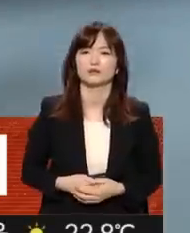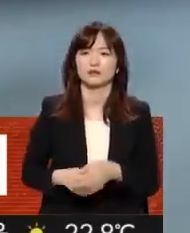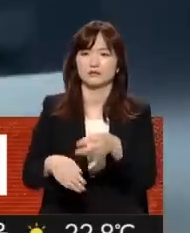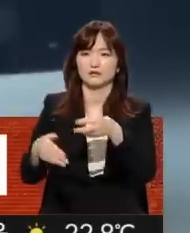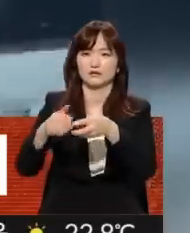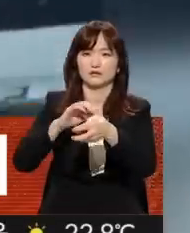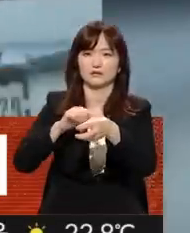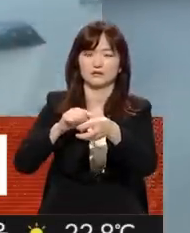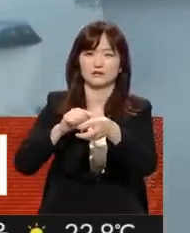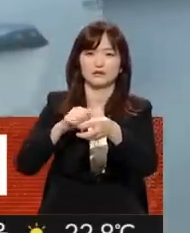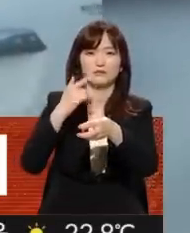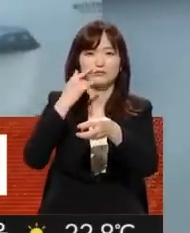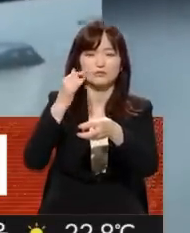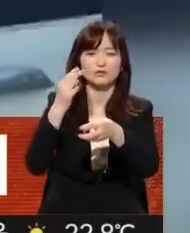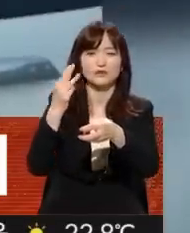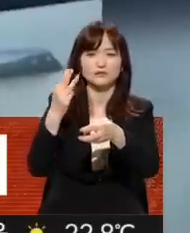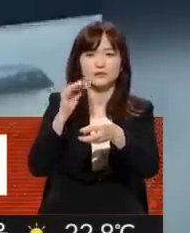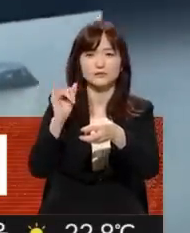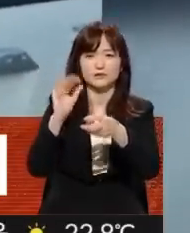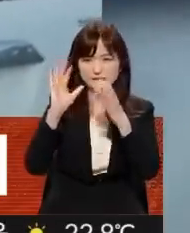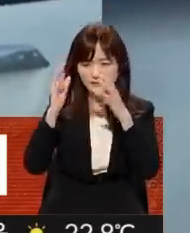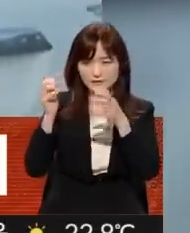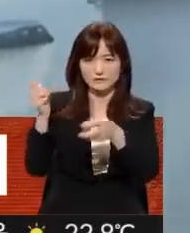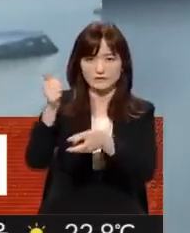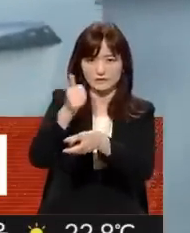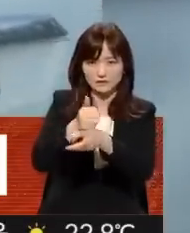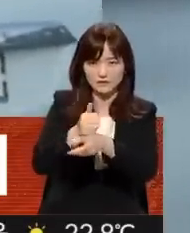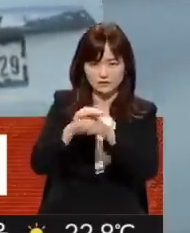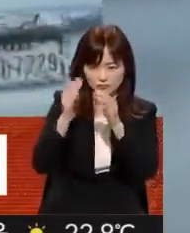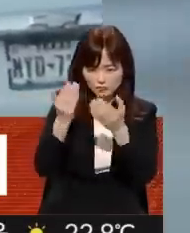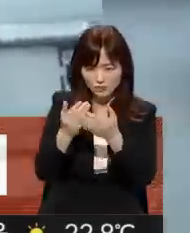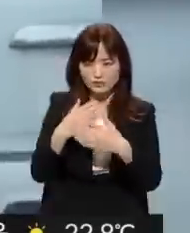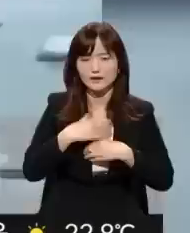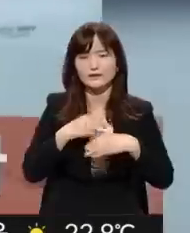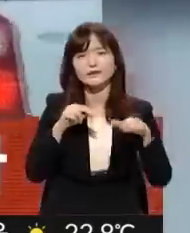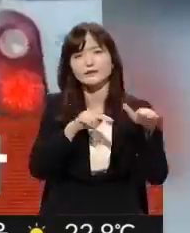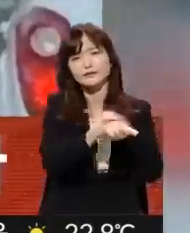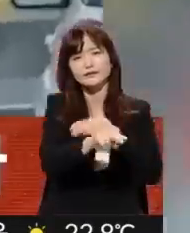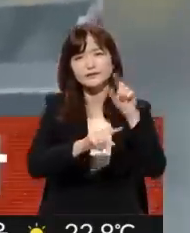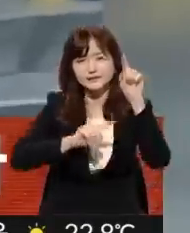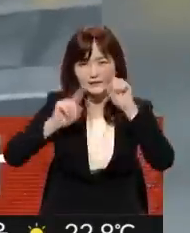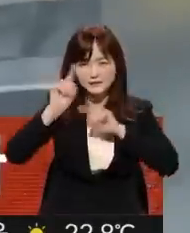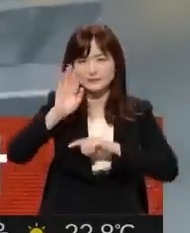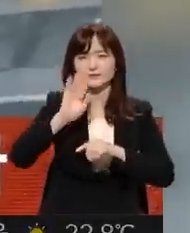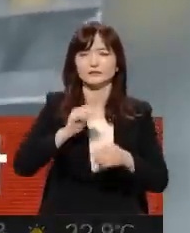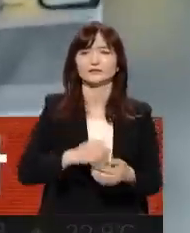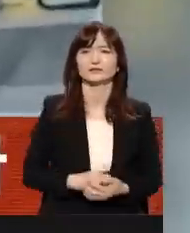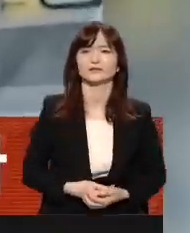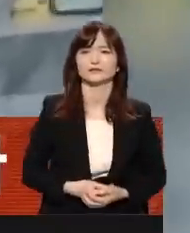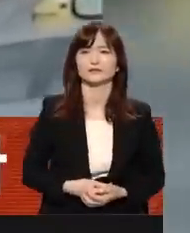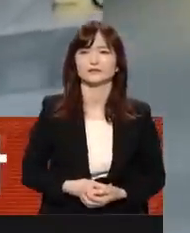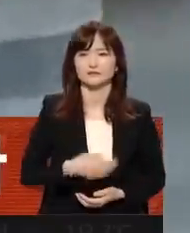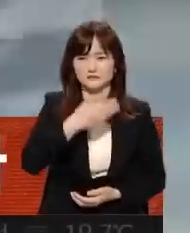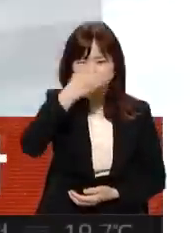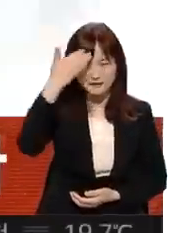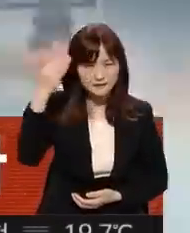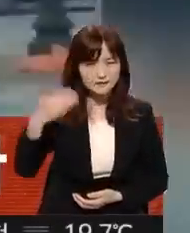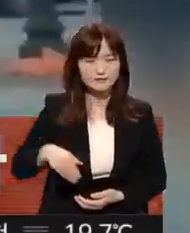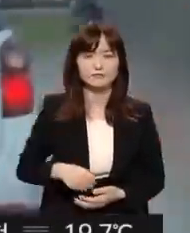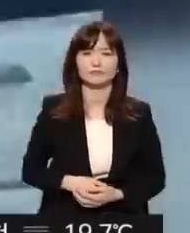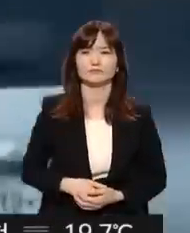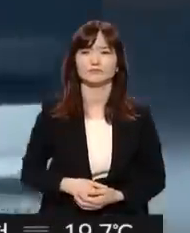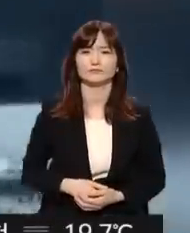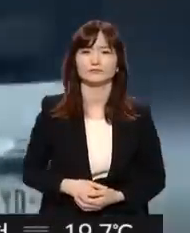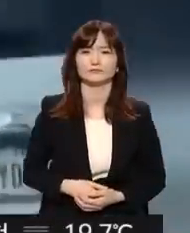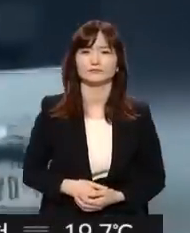차에는 부모와 3명의 어린아이까지 타고 있었는데 다행히 모두 무사히 탈출해서 다치지 않았다고 합니다. 자, 그래도 다행이네요. 다음 사고도